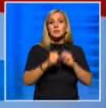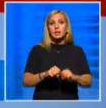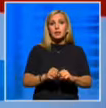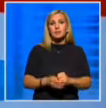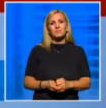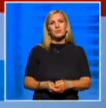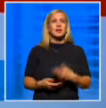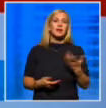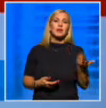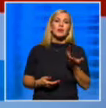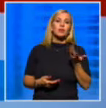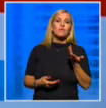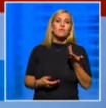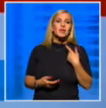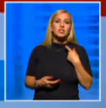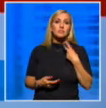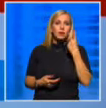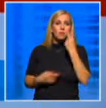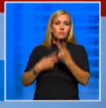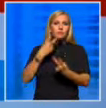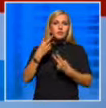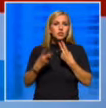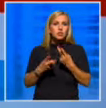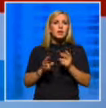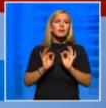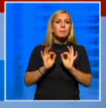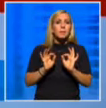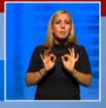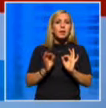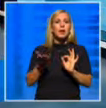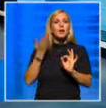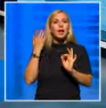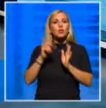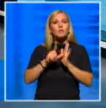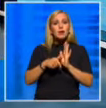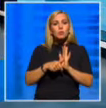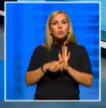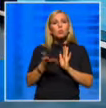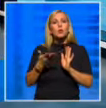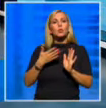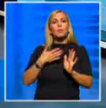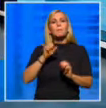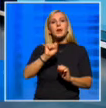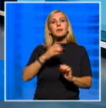не сме ли го играли? Не го ли виждахме? Не го ли виждахме, например, едно време, когато Има такъв народ,